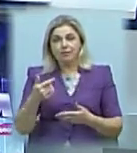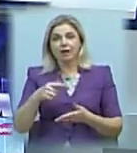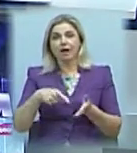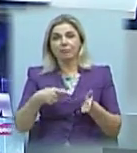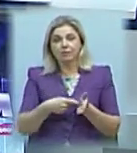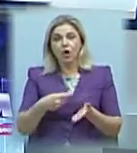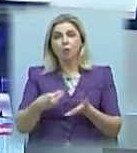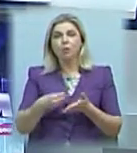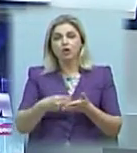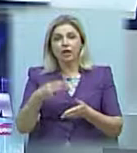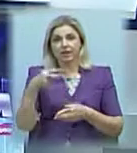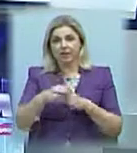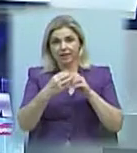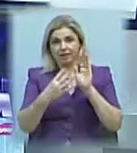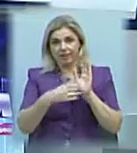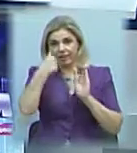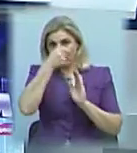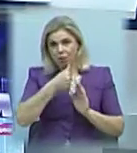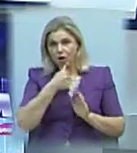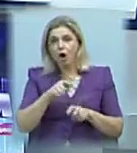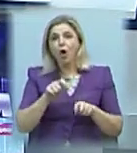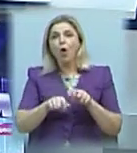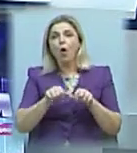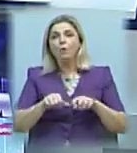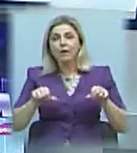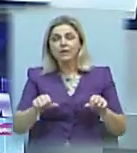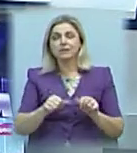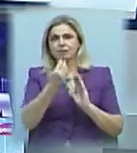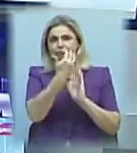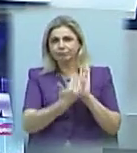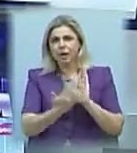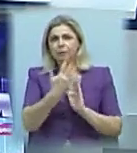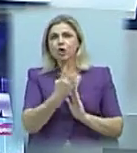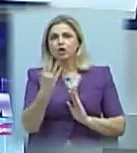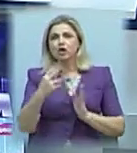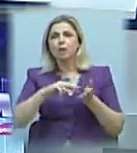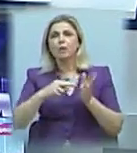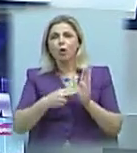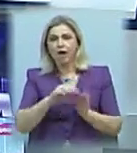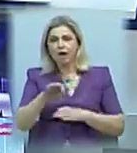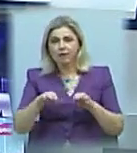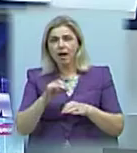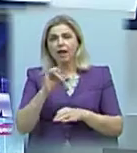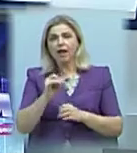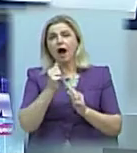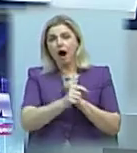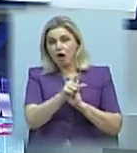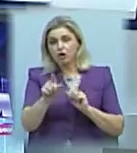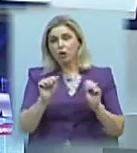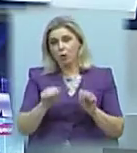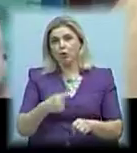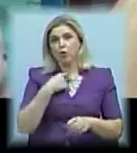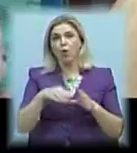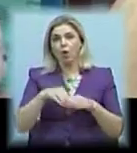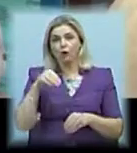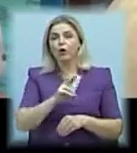рік. Експертна комісія допустила 54 проекти. Протягом 14 днів свій голос може віддати кожна людина, яка